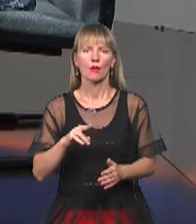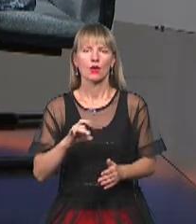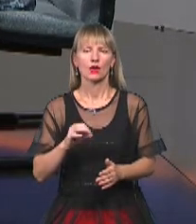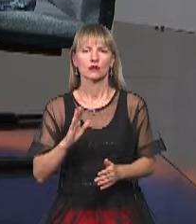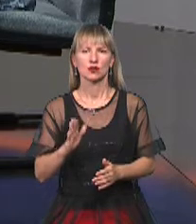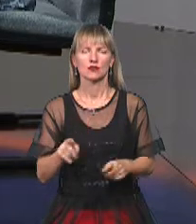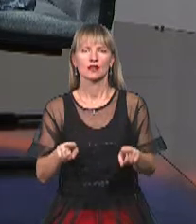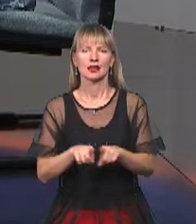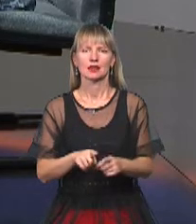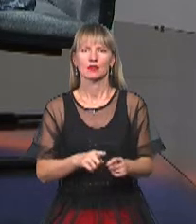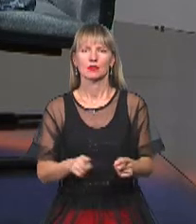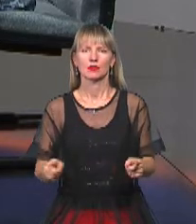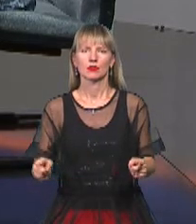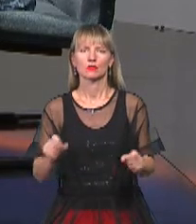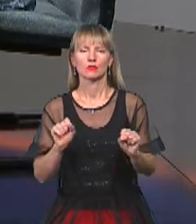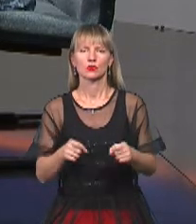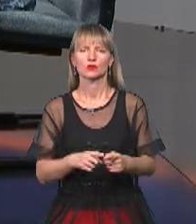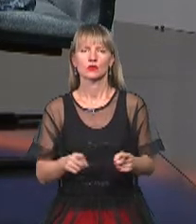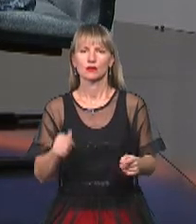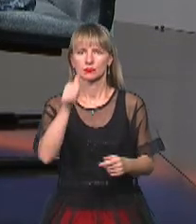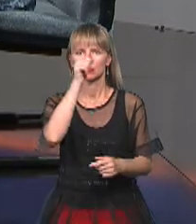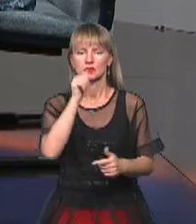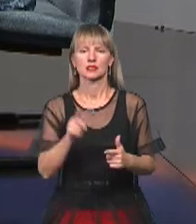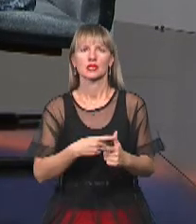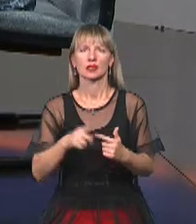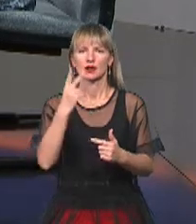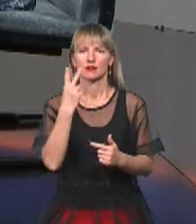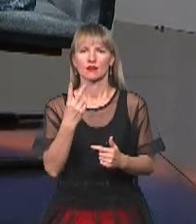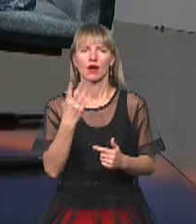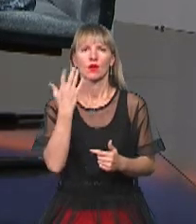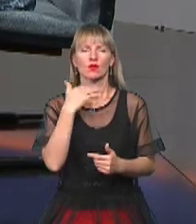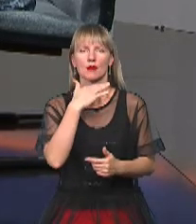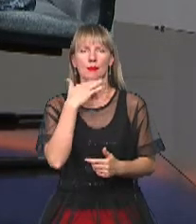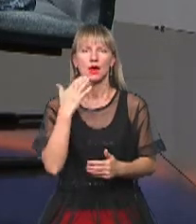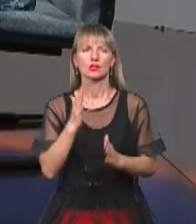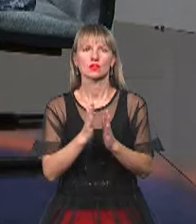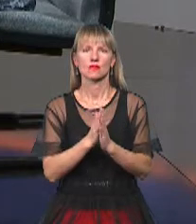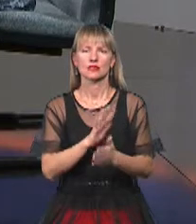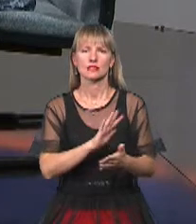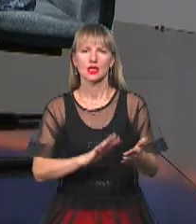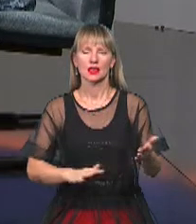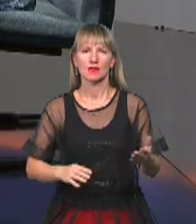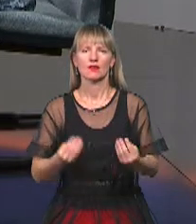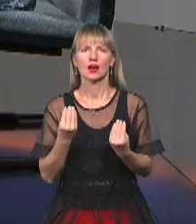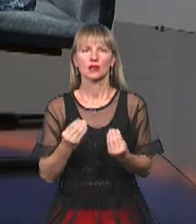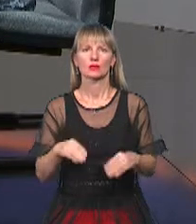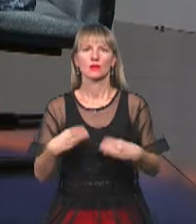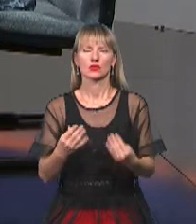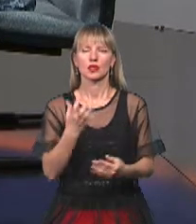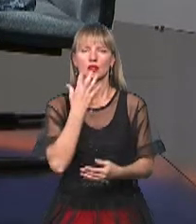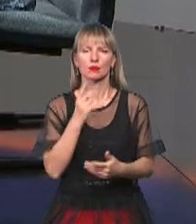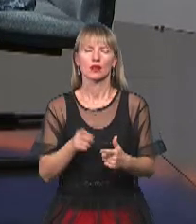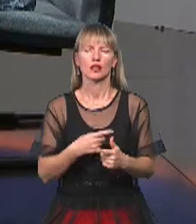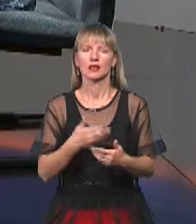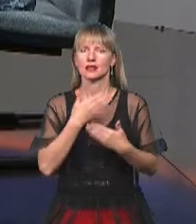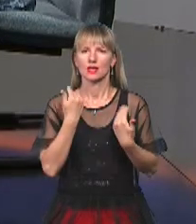такий період, він може триватися місяць або два, коли йдуть масові звернення стосовно якості подачі тепла або